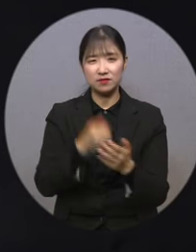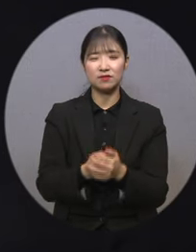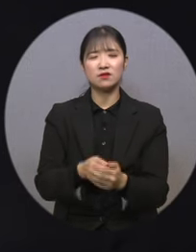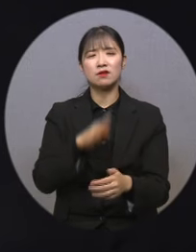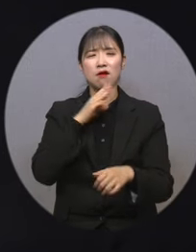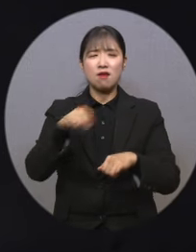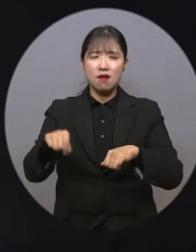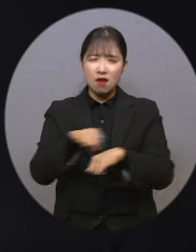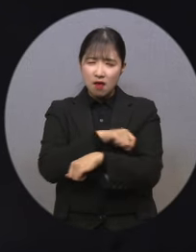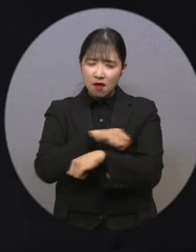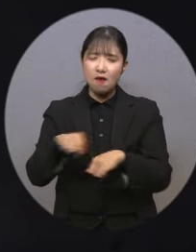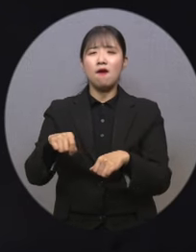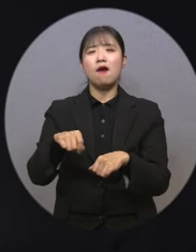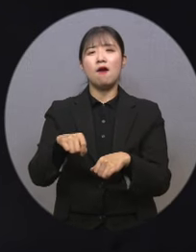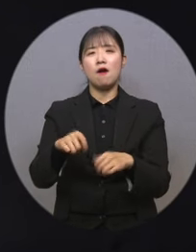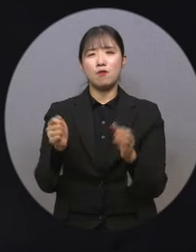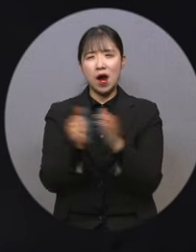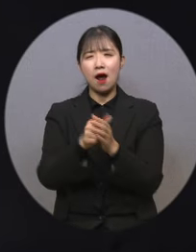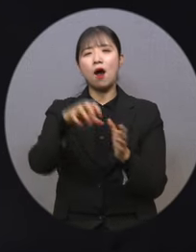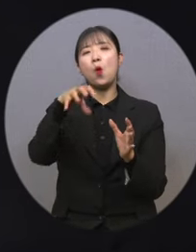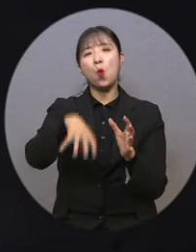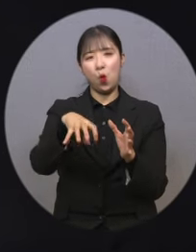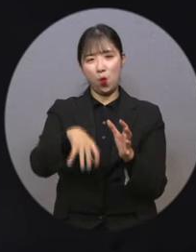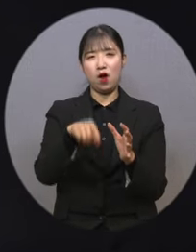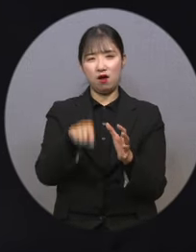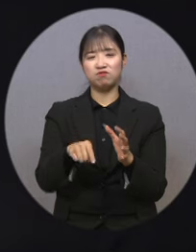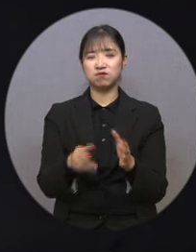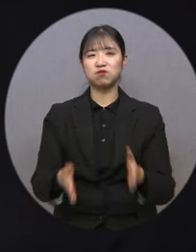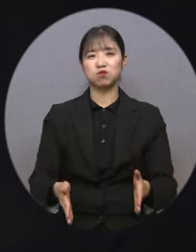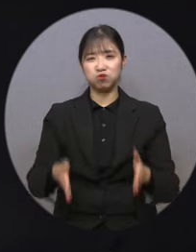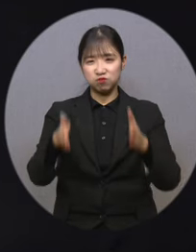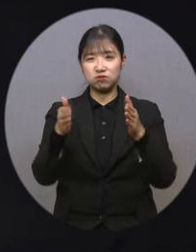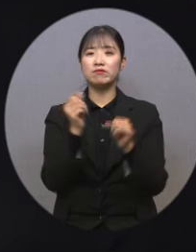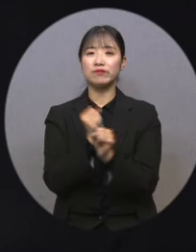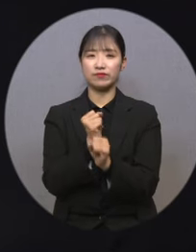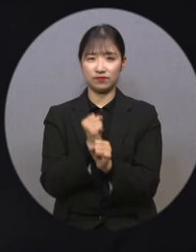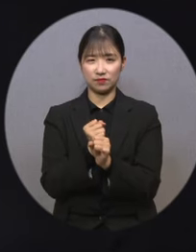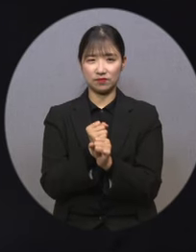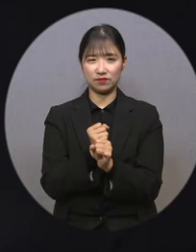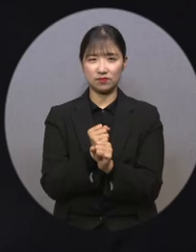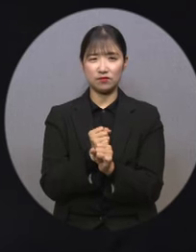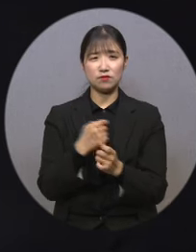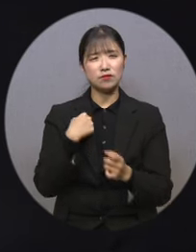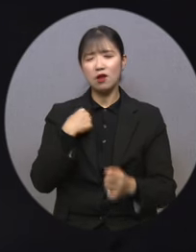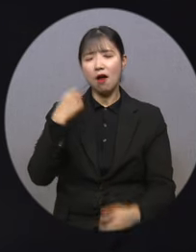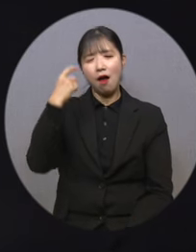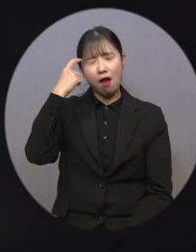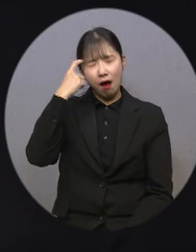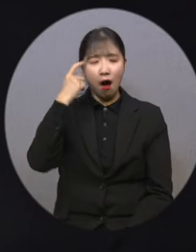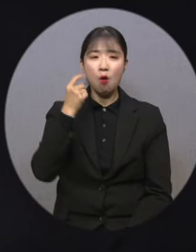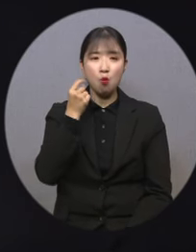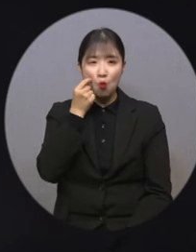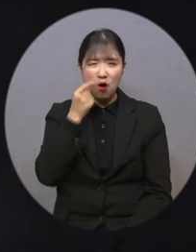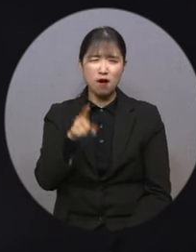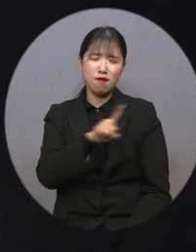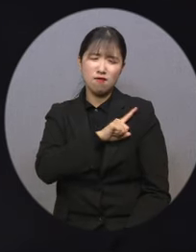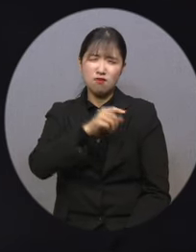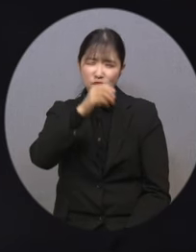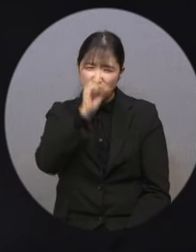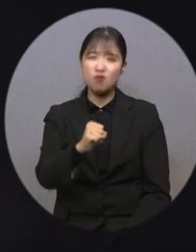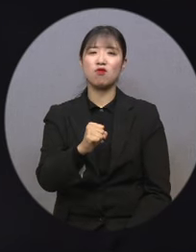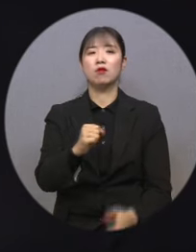특수한 공간을 첨단 주택입니다. 그러니까 엄청나게 상상할 수 없는 최고의